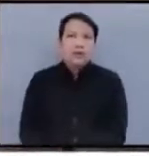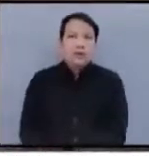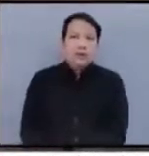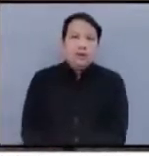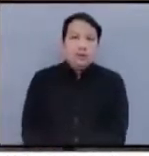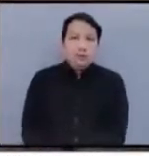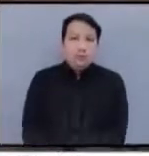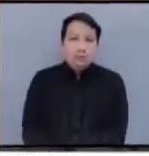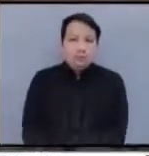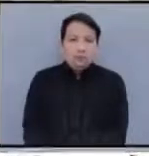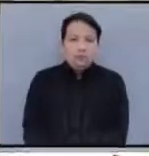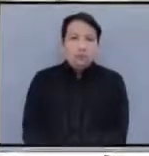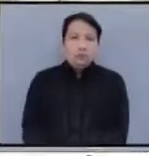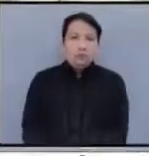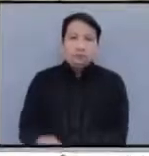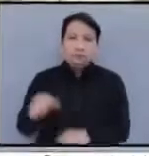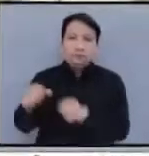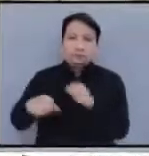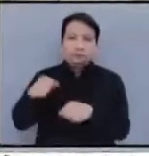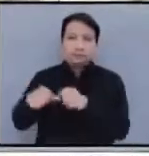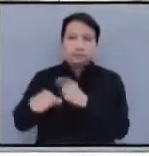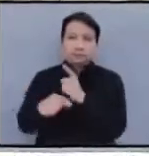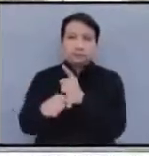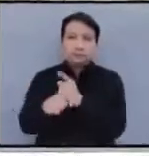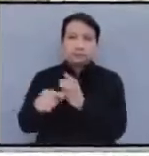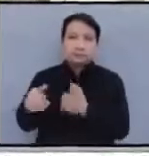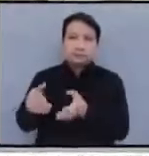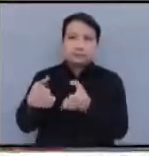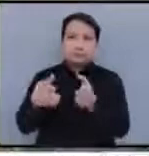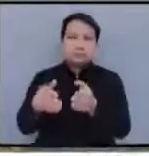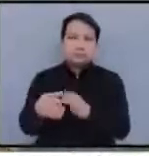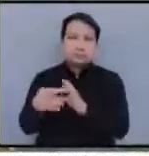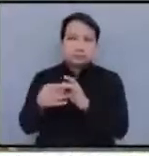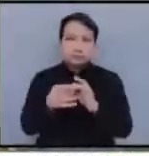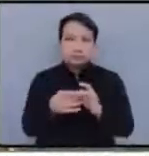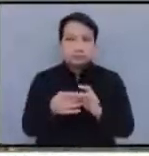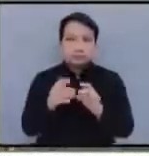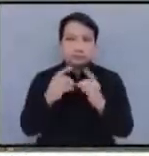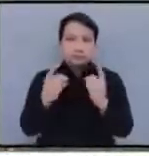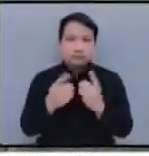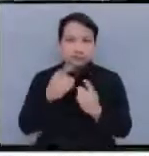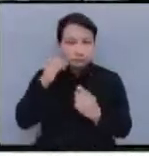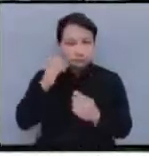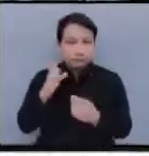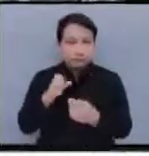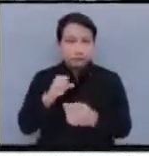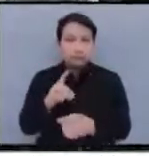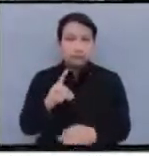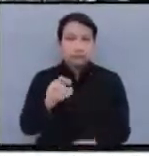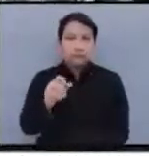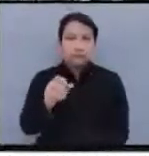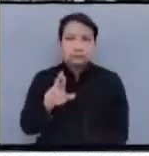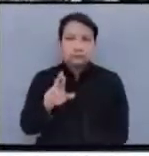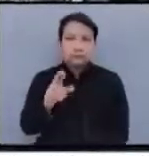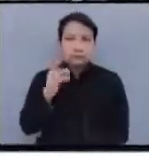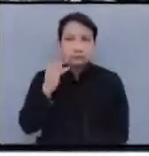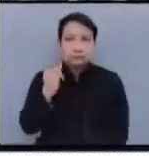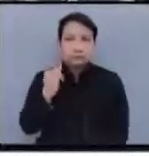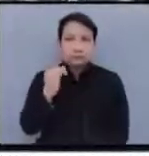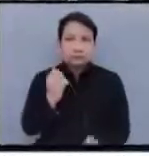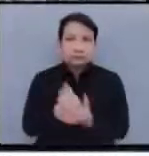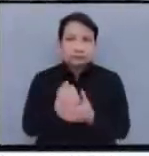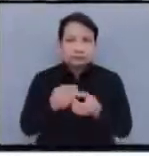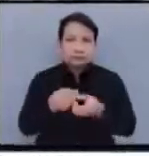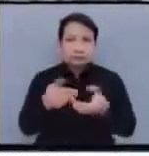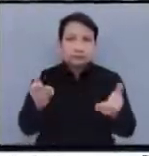nagbabike po ako sa tamang daanan. Nakikipag-ugnayan na ngayon ng DepEd sa Department of Transportation na nakatakdang mag-donate ng bike rack